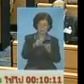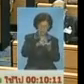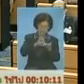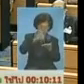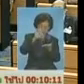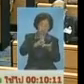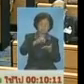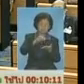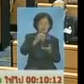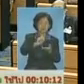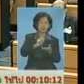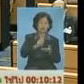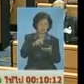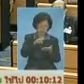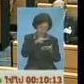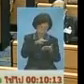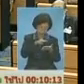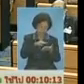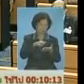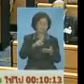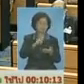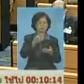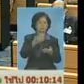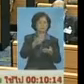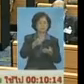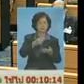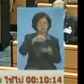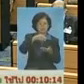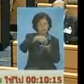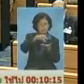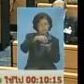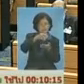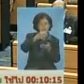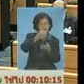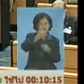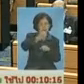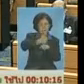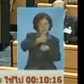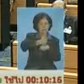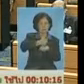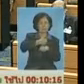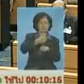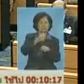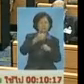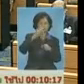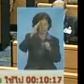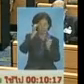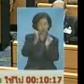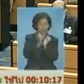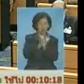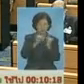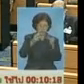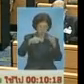ามเขียนอย่างนี้นะครับอ่านให้ฟังอีกรอบนึงครับเรียนผบ.ตร.พิจารณาแล้วเห็นสมคว